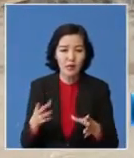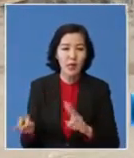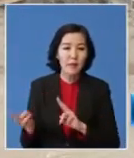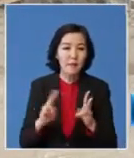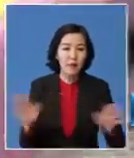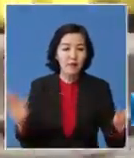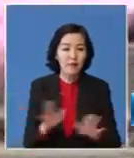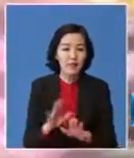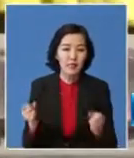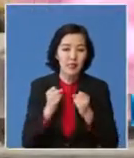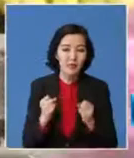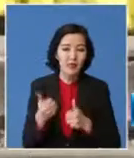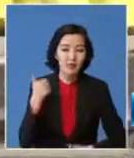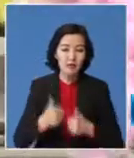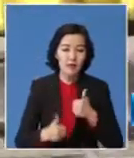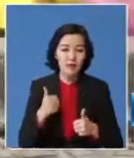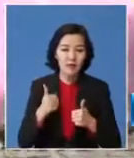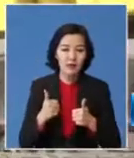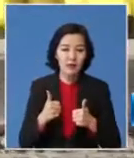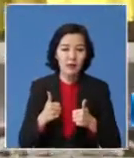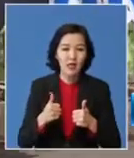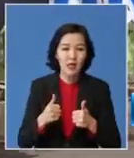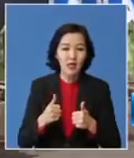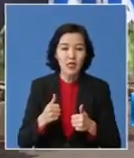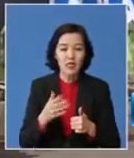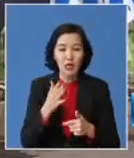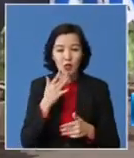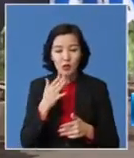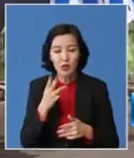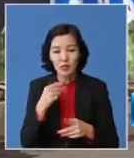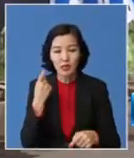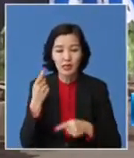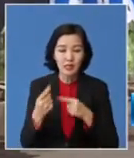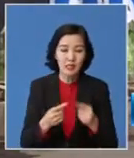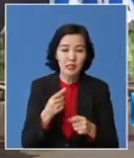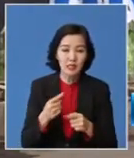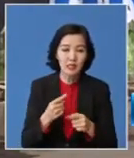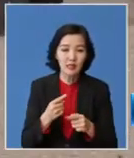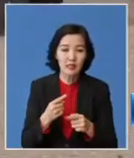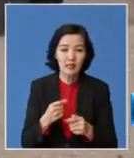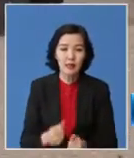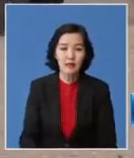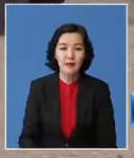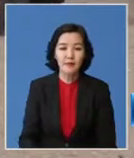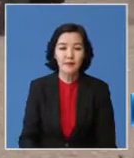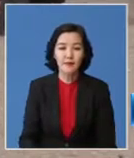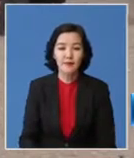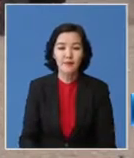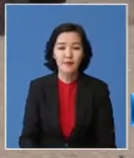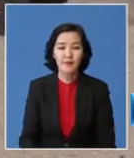танцы, спортивные состязания, демонстрация народных традиций. Каждый пришедший нашел для себя кое-что свое.